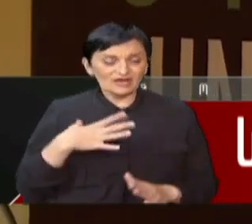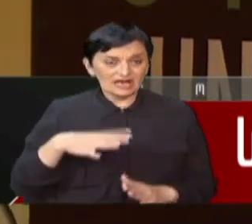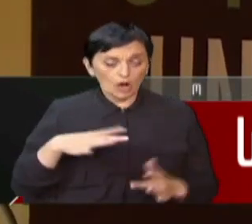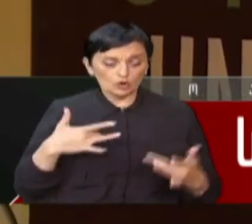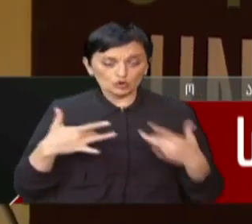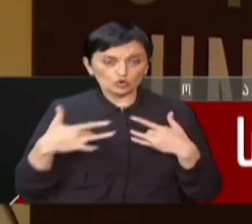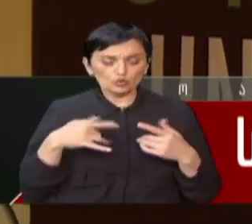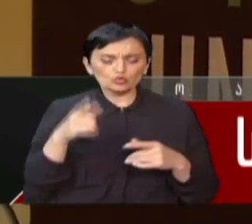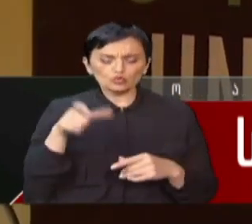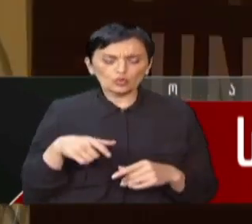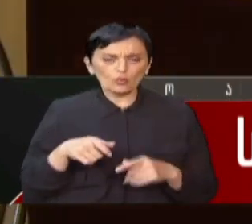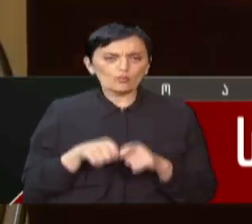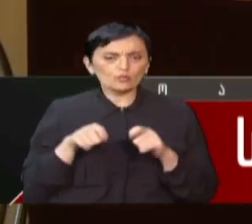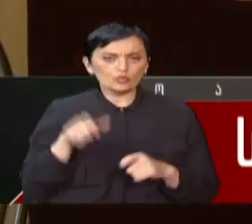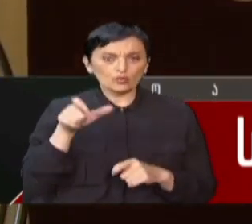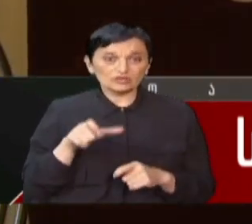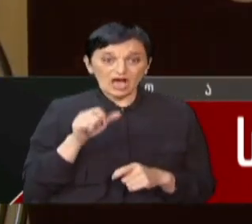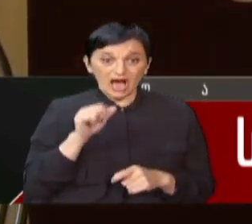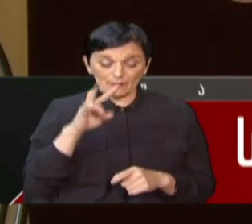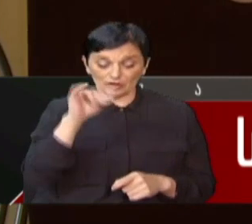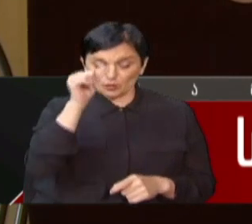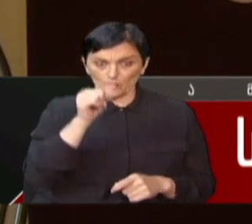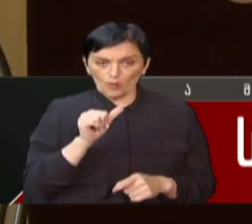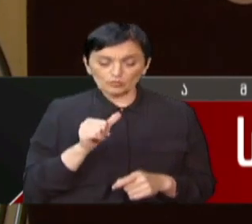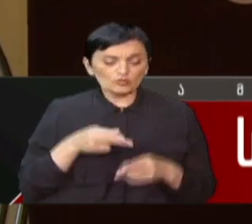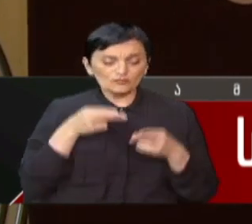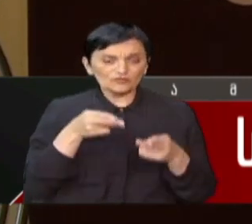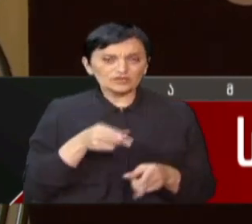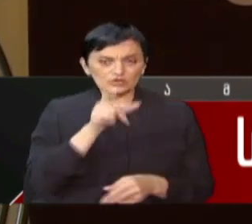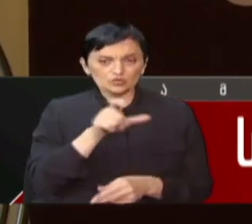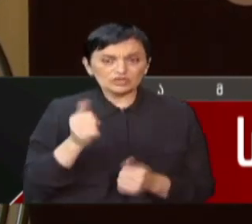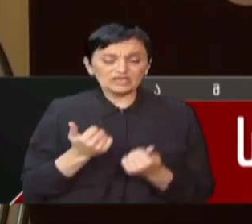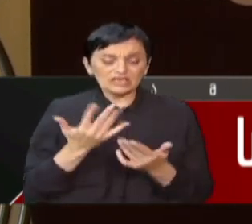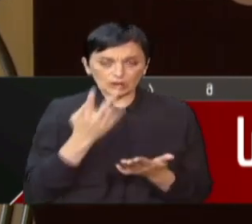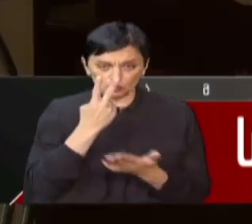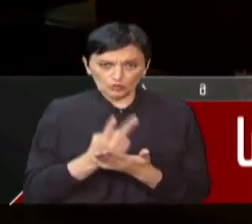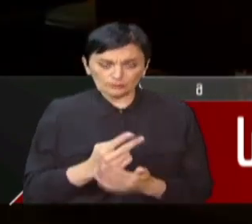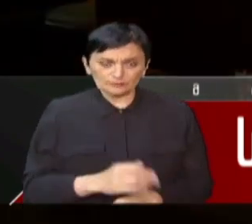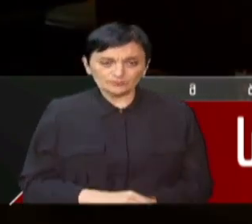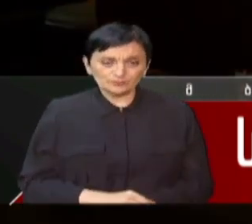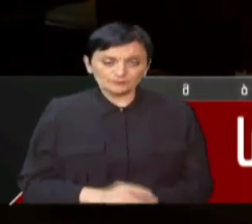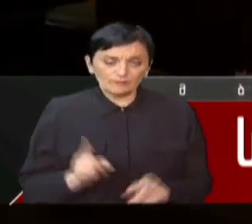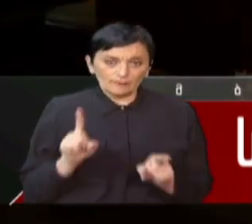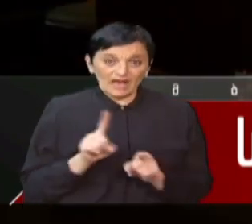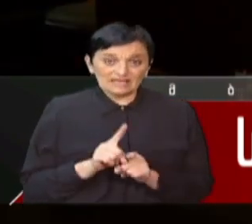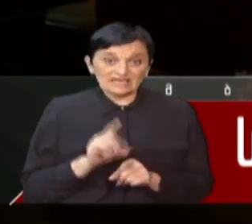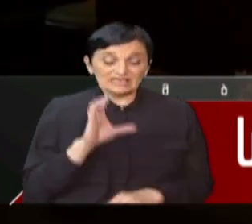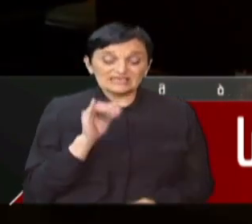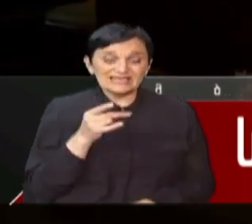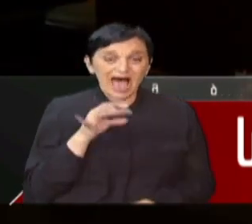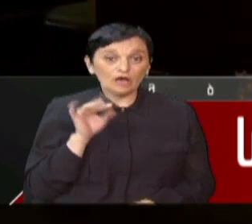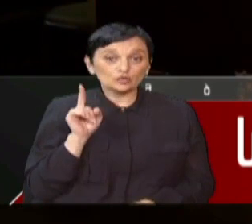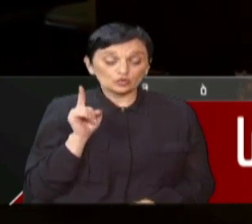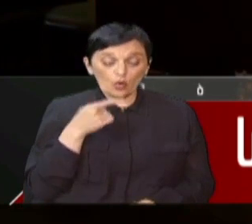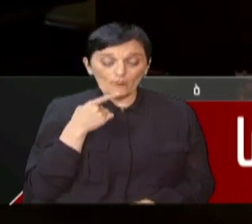თეატრის ფუძემდებლის სანდრო ახმეტელის მემორიალურ მუზეუმში ვიზიტორთა რაოდენობაზე აისახება. ესეთი სანდრო ამბობდა